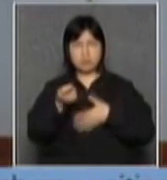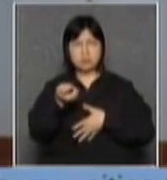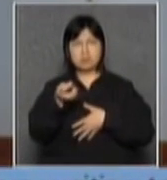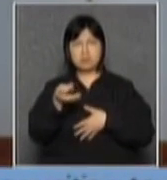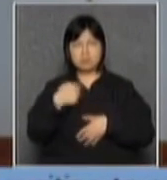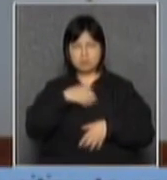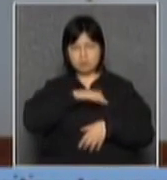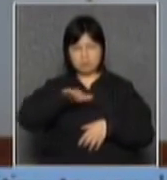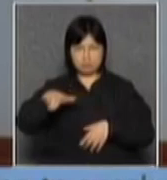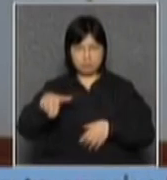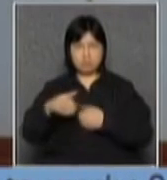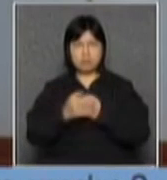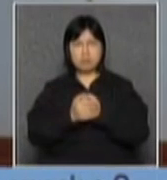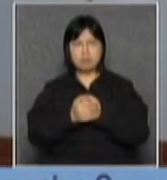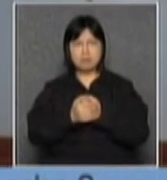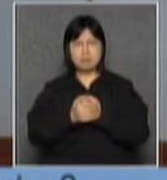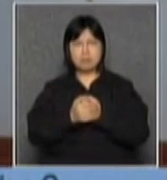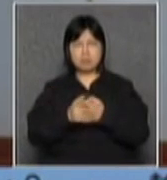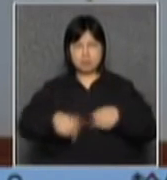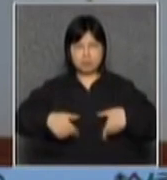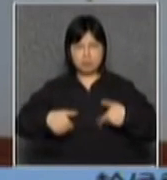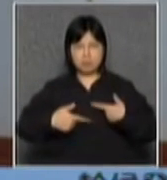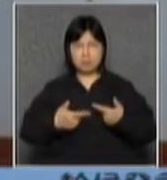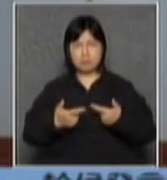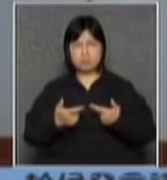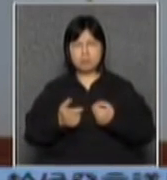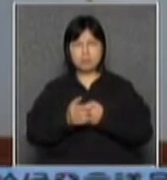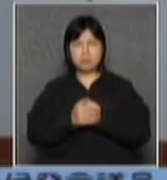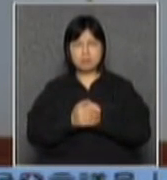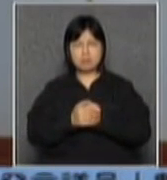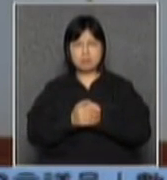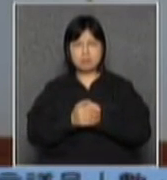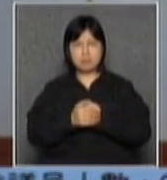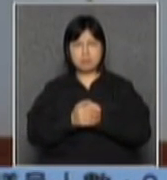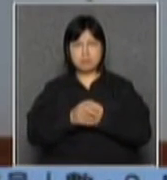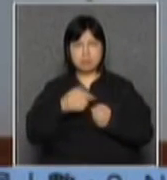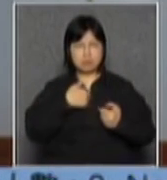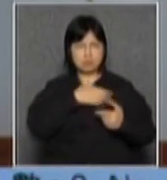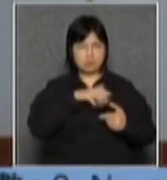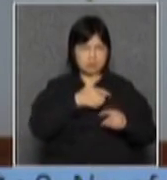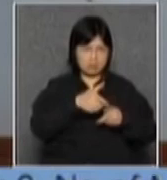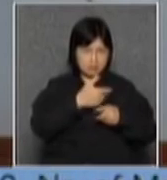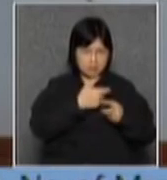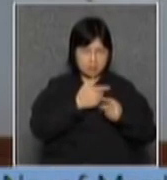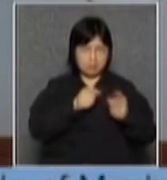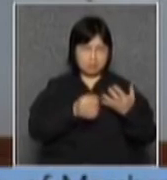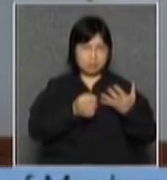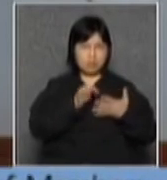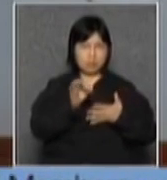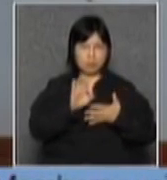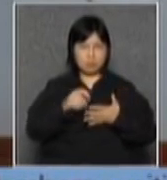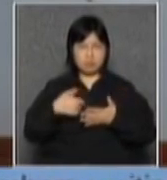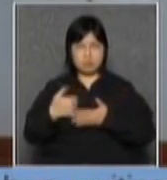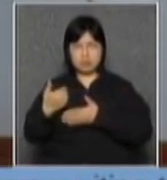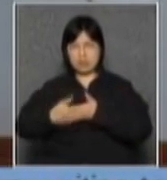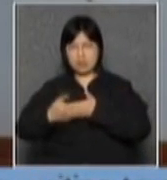哋嘅用嘅錢咧係不能夠由於我哋嘅經濟冇增長而減少，咁所以咧